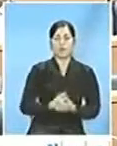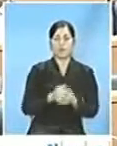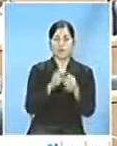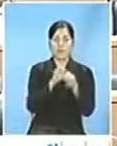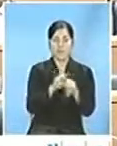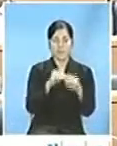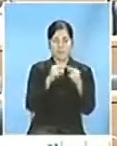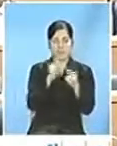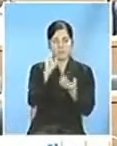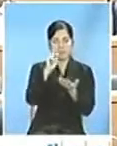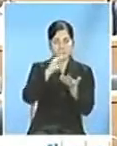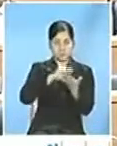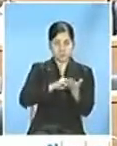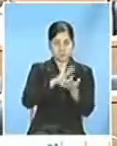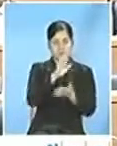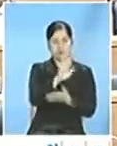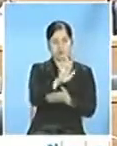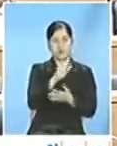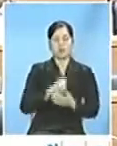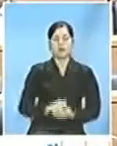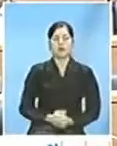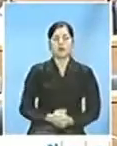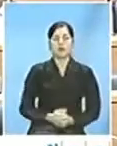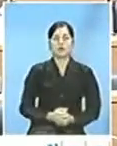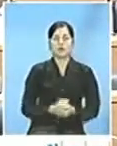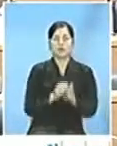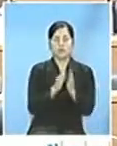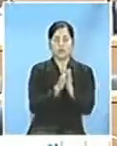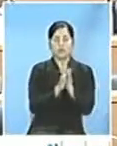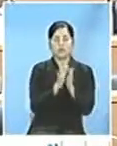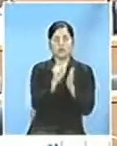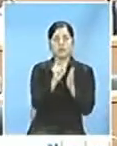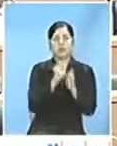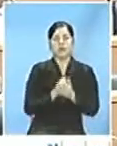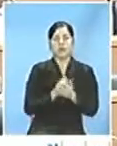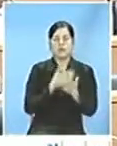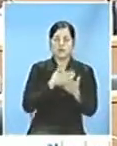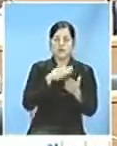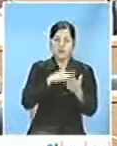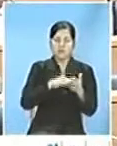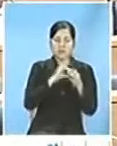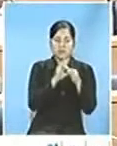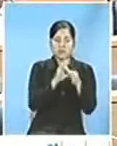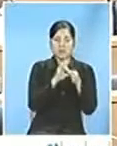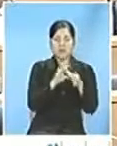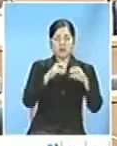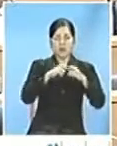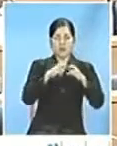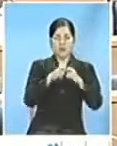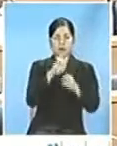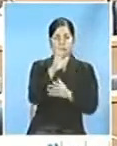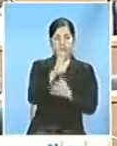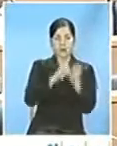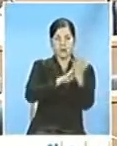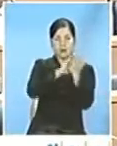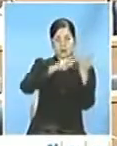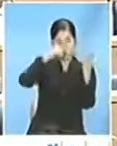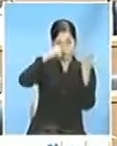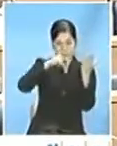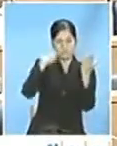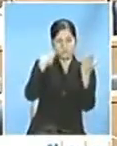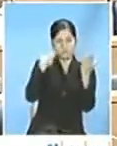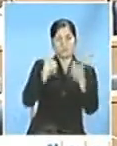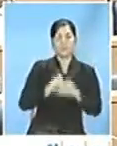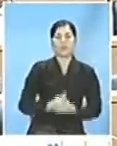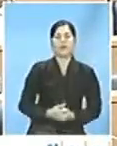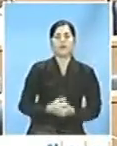ข้อเท็จจริงและเป็นสิ่งที่ห่วงใยต่อปัญหาของชาติบ้านเมืองท่านประ